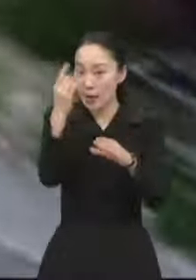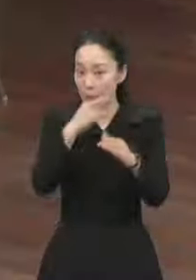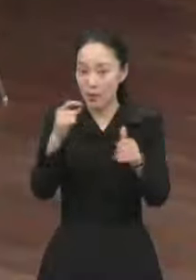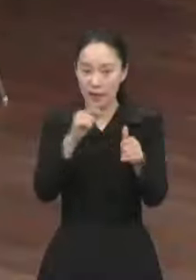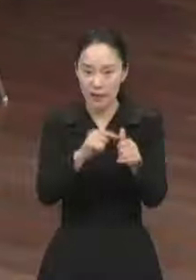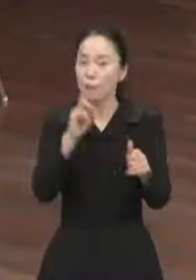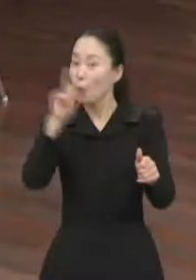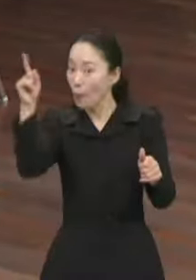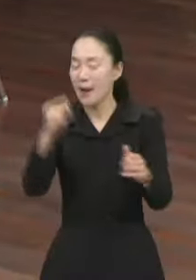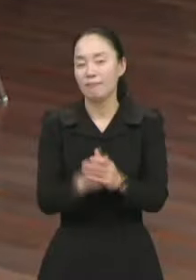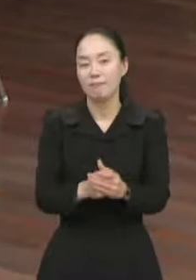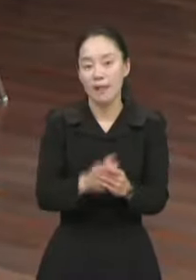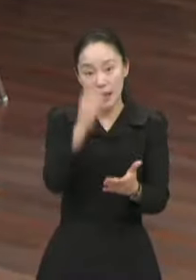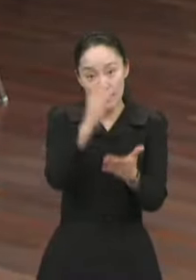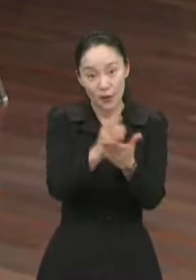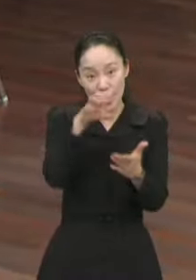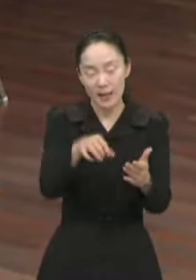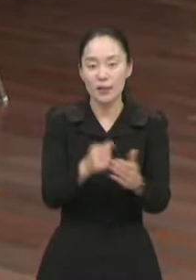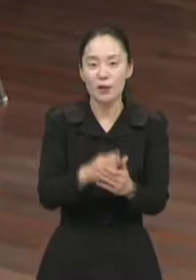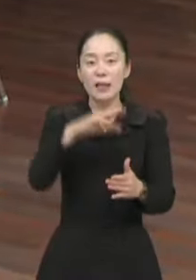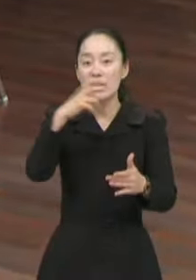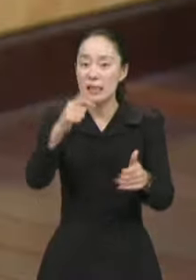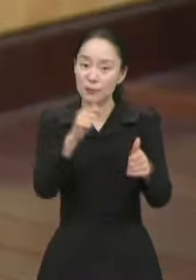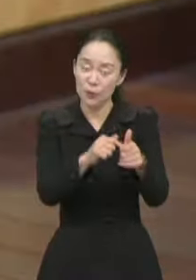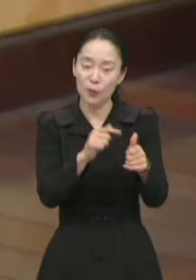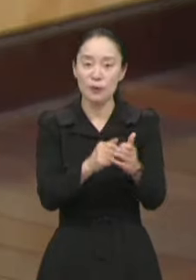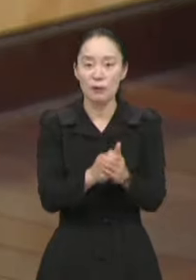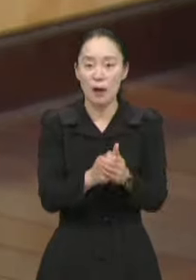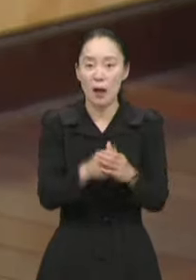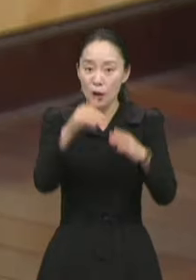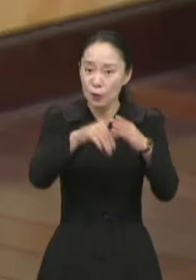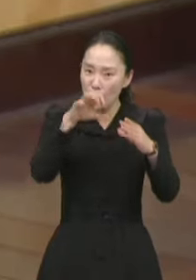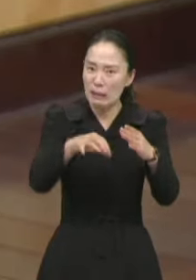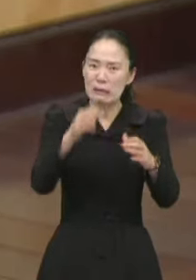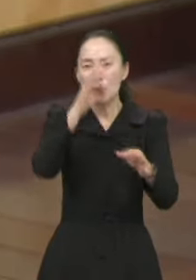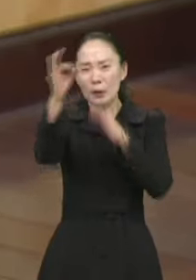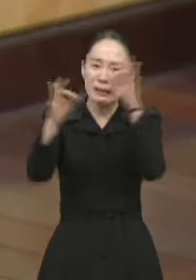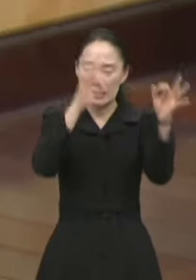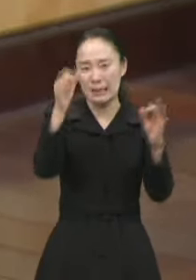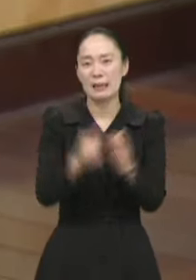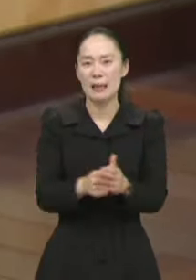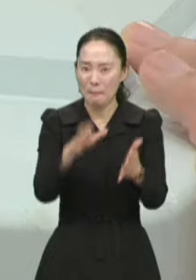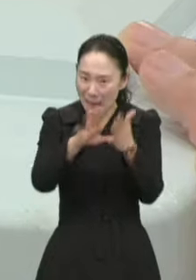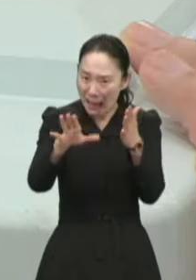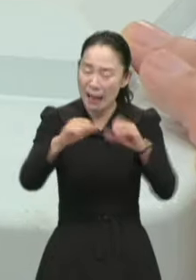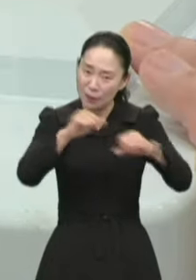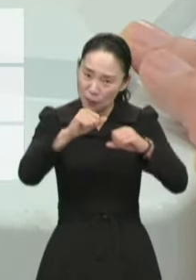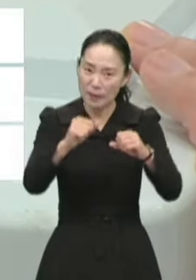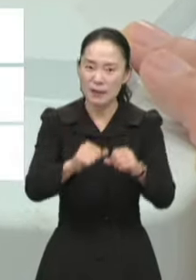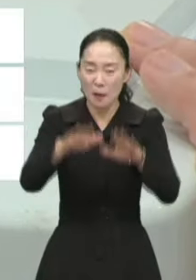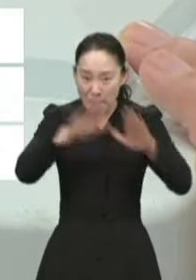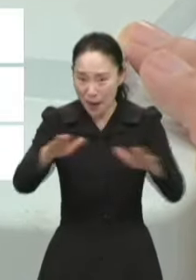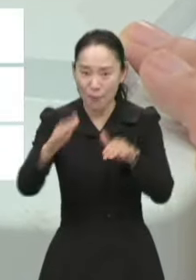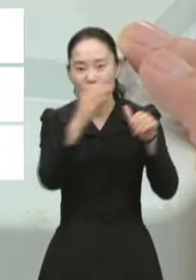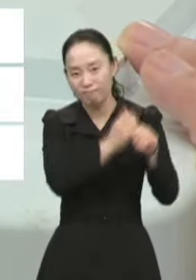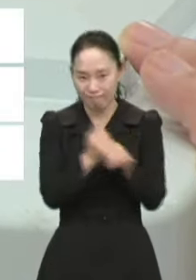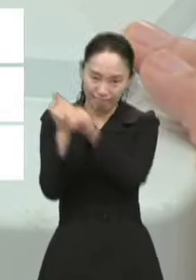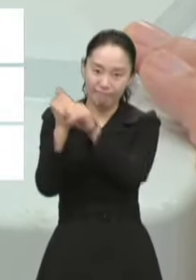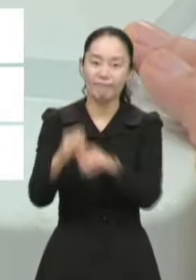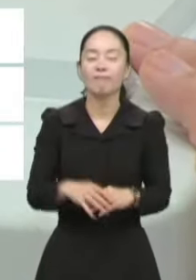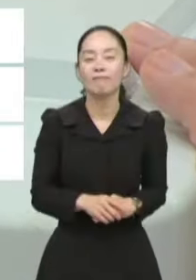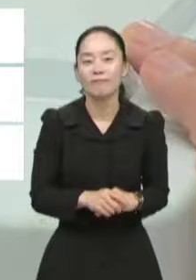고발당했고, 천안에선 70대 유권자가 투표소에서 소리를 지르는 등 행패를 부린 혐의로 현행범으로